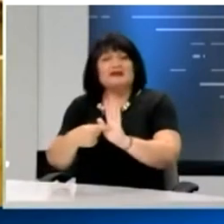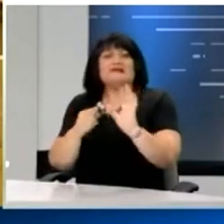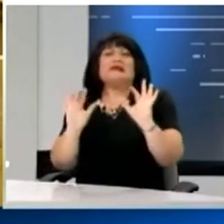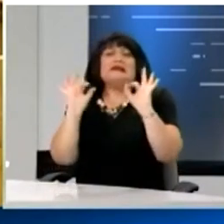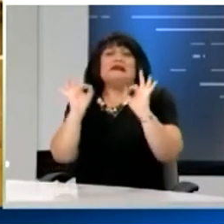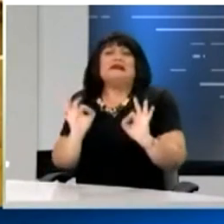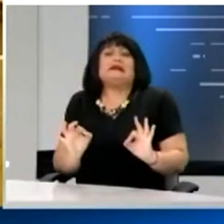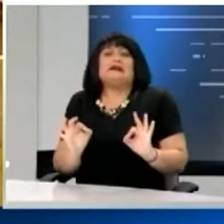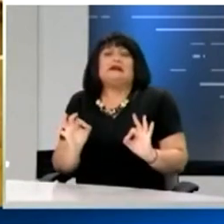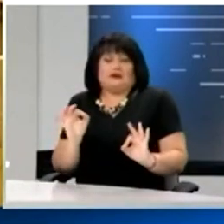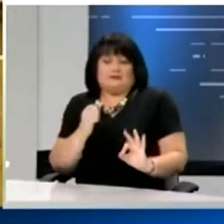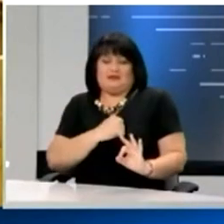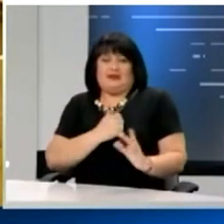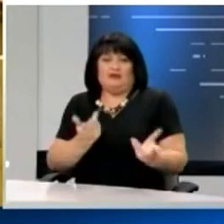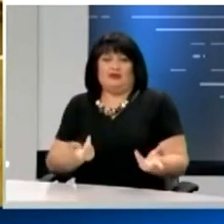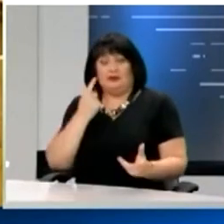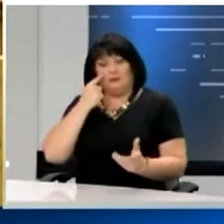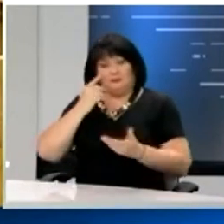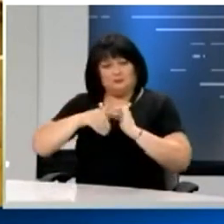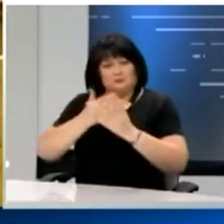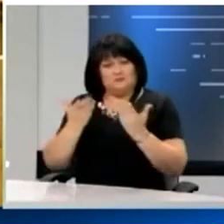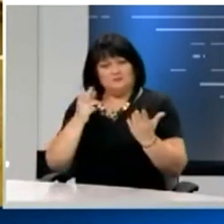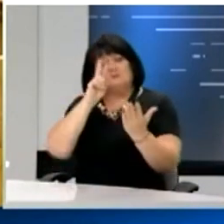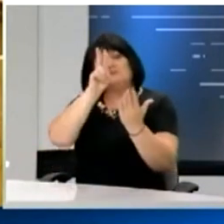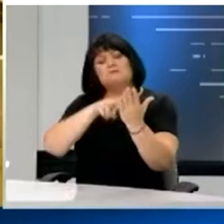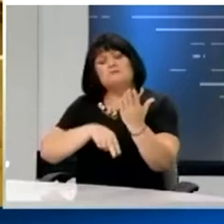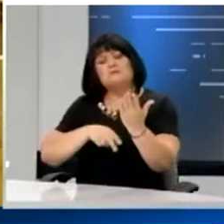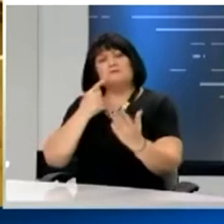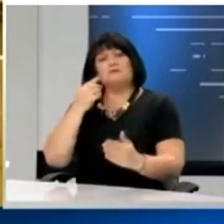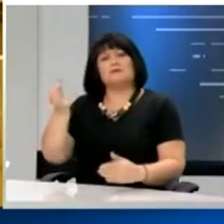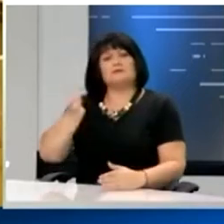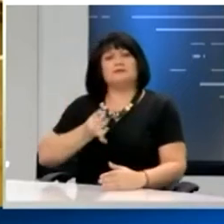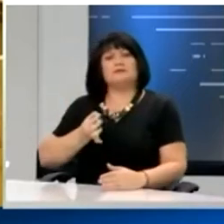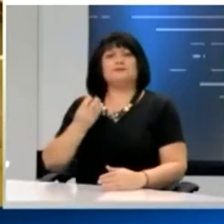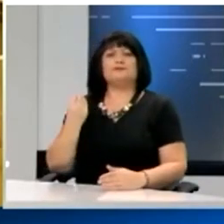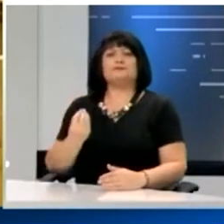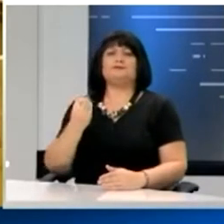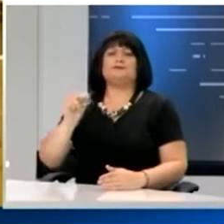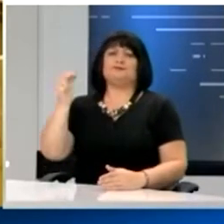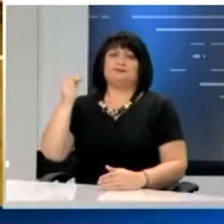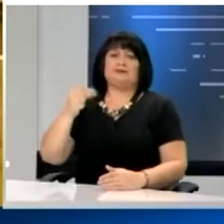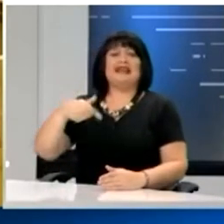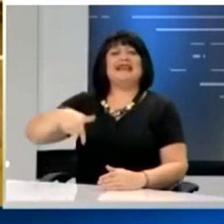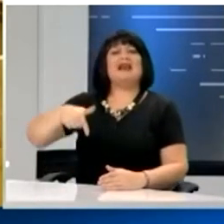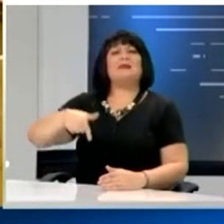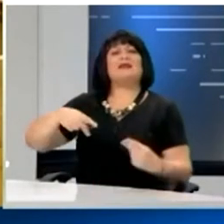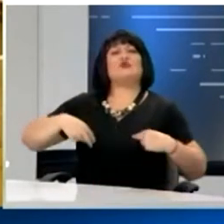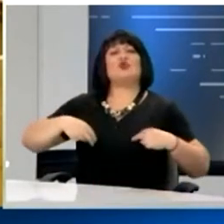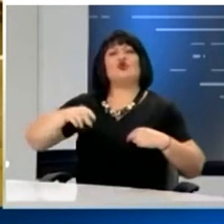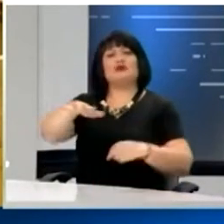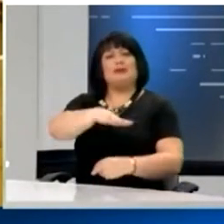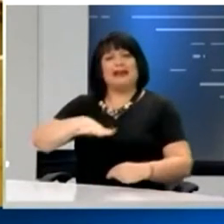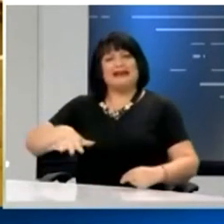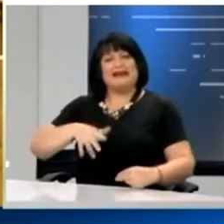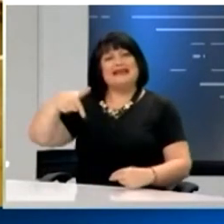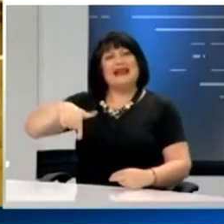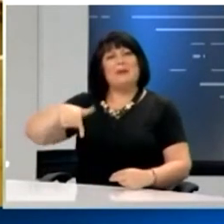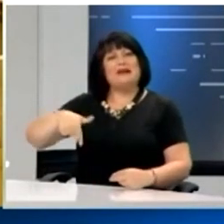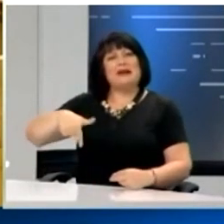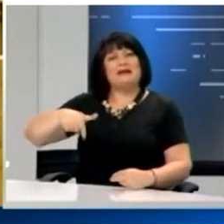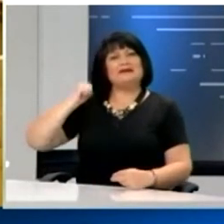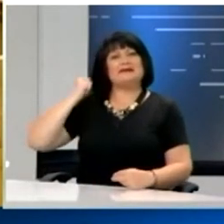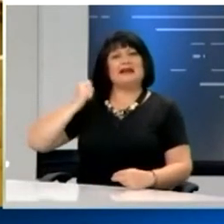Έχει ενδιαφέρον να ρίξουμε μια ματιά σε κάτι που είπε ο καλός συνάδελφος κ. Γεραπετρίτης χθες στο κλείσιμο